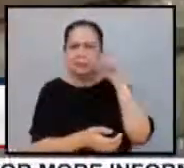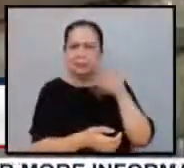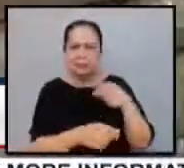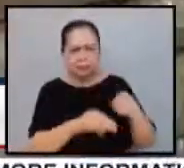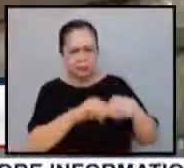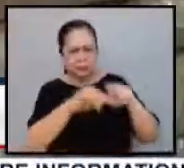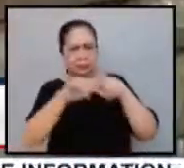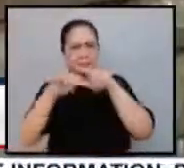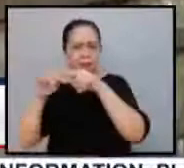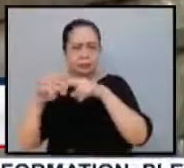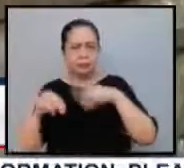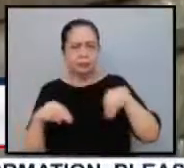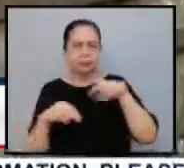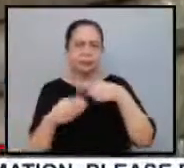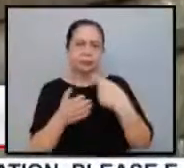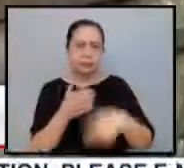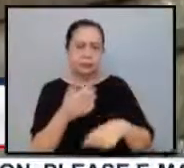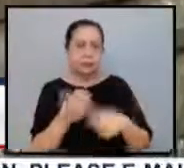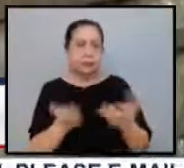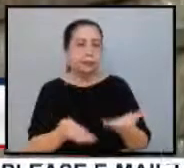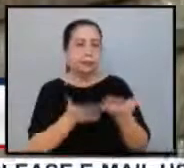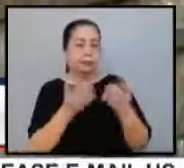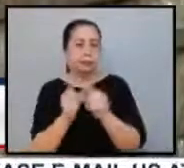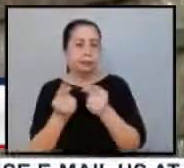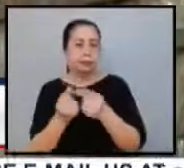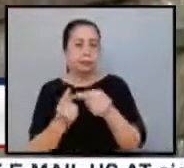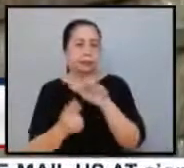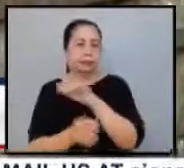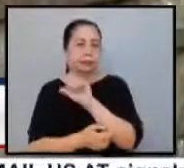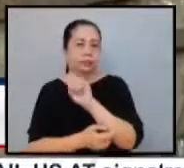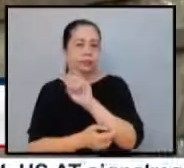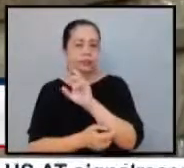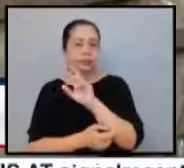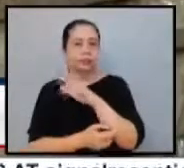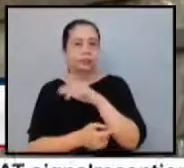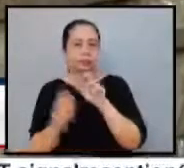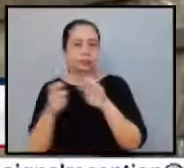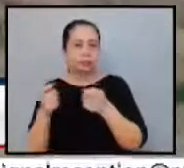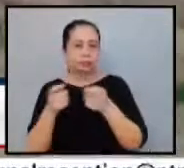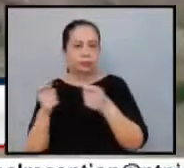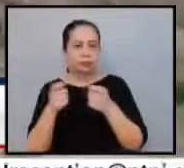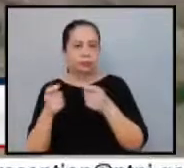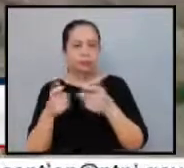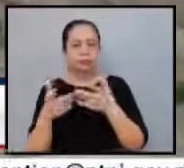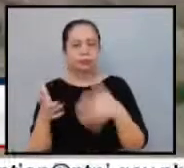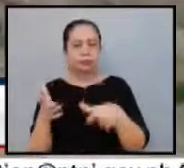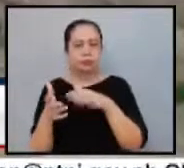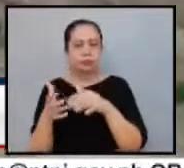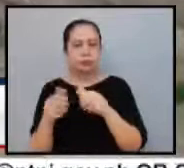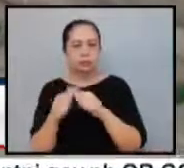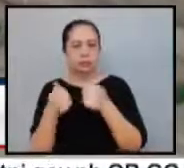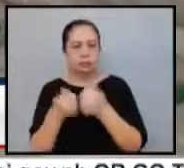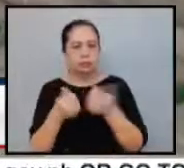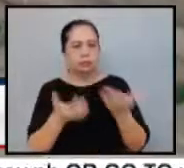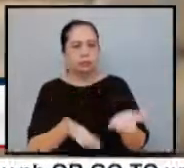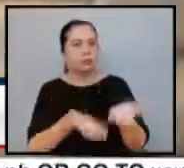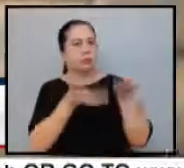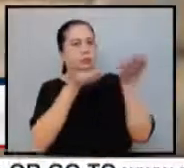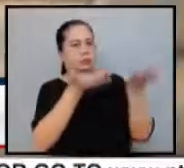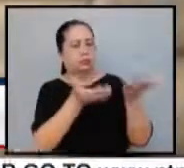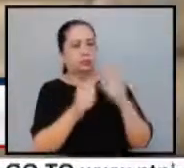produkto. Isinusulong naman ng Sugar Regulatory Administration ang pag-aangkat ng asukal para mapunan ang pangangailangang supply sa